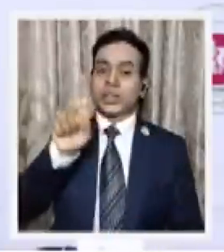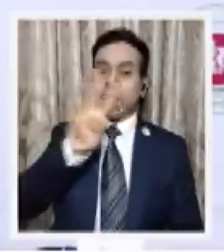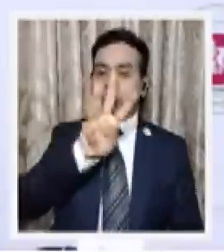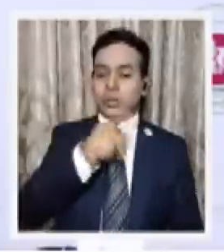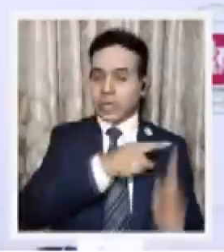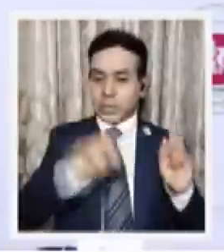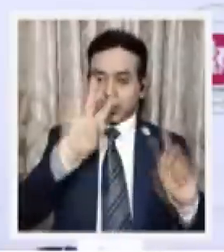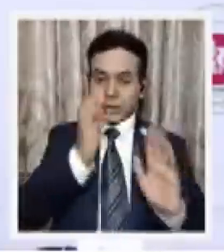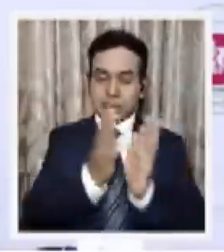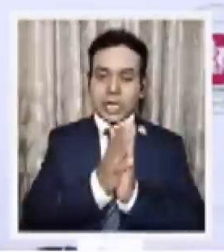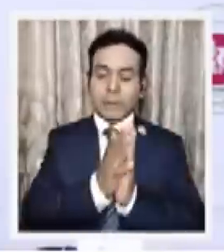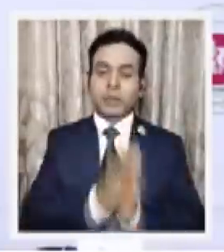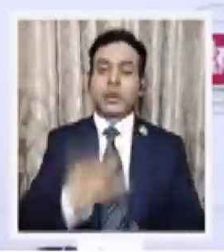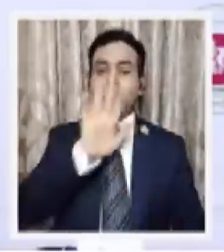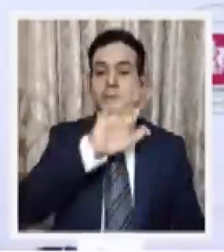সর্বমোট আইসোলেশনে গেছেন